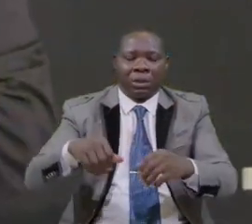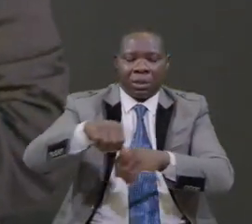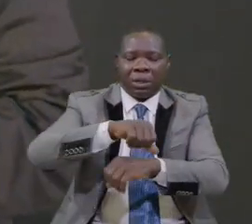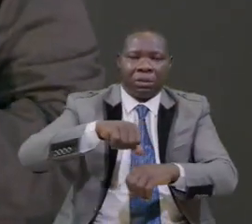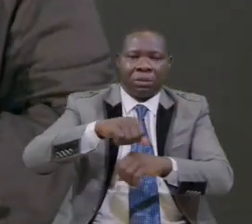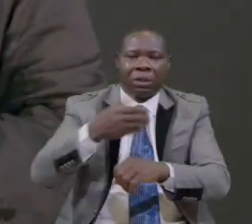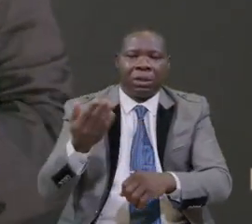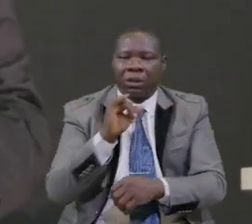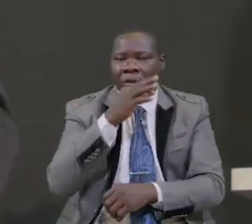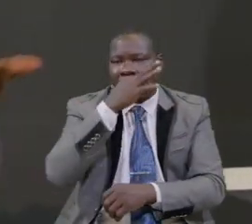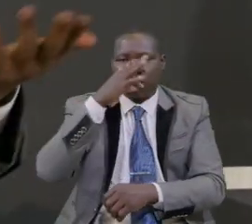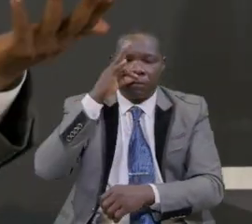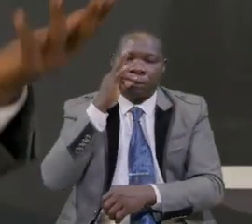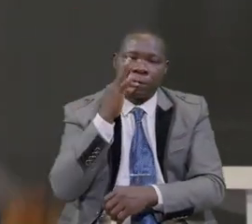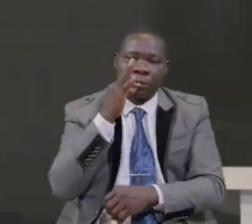en Israël.